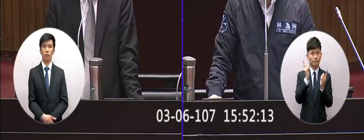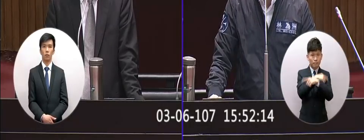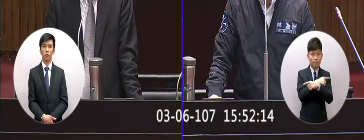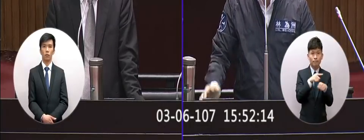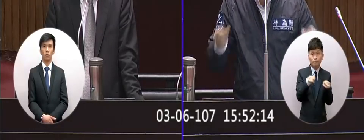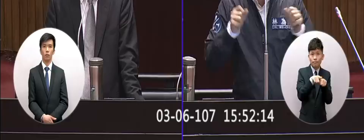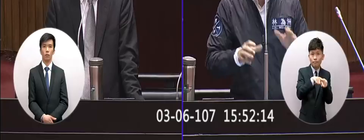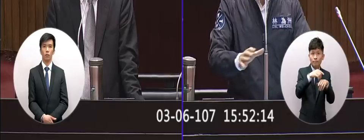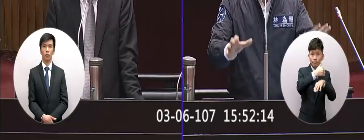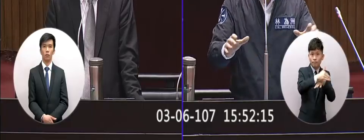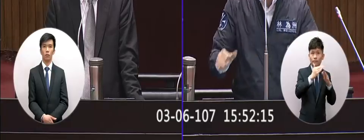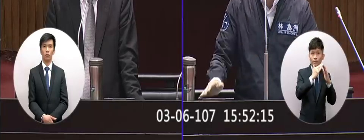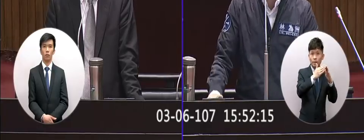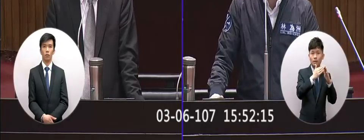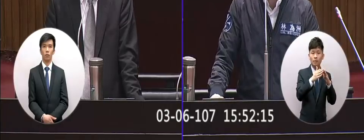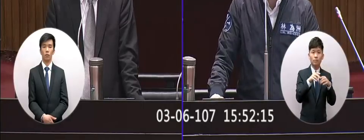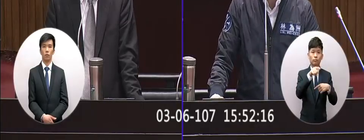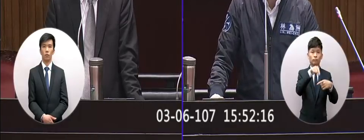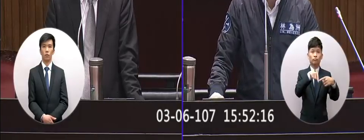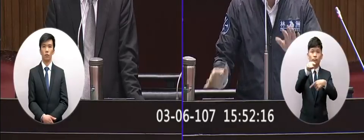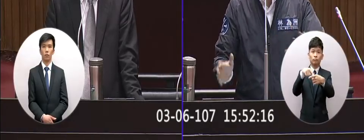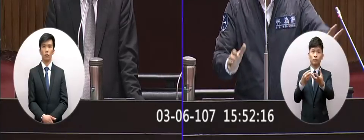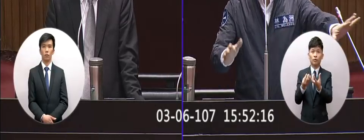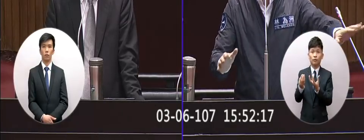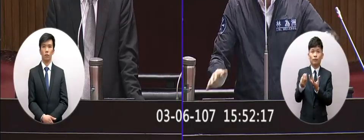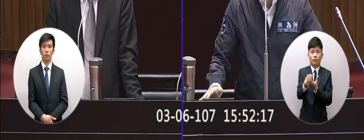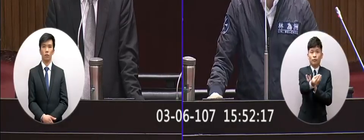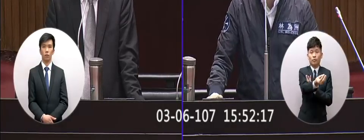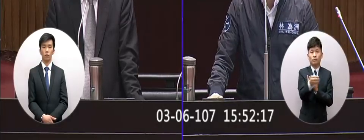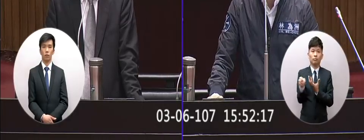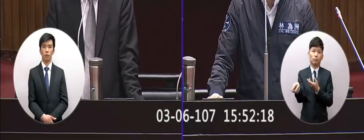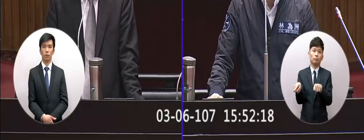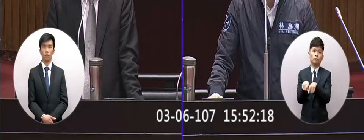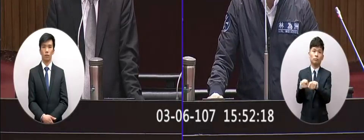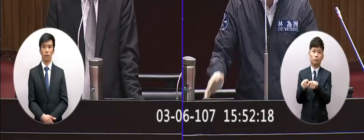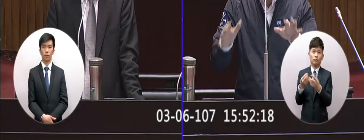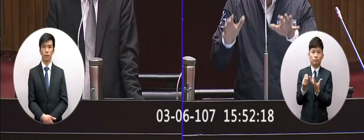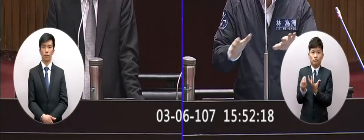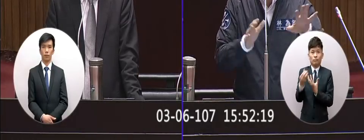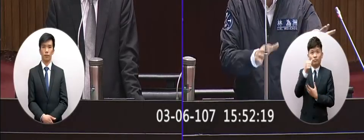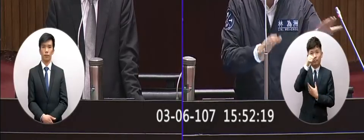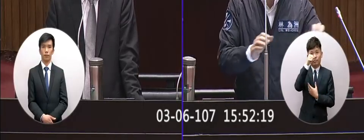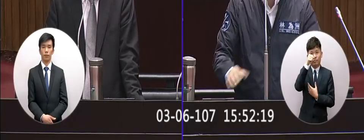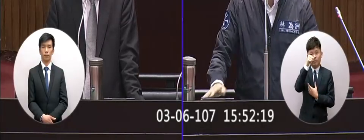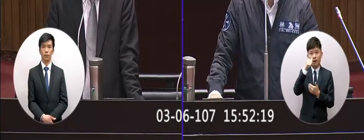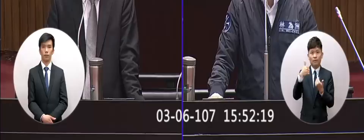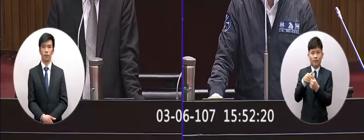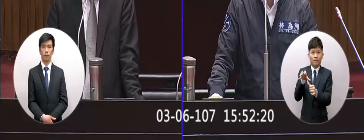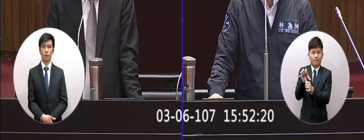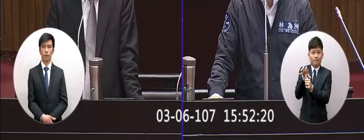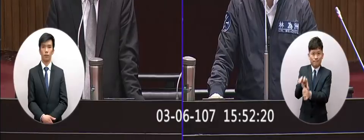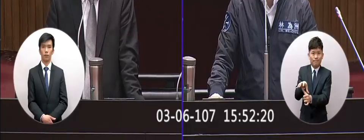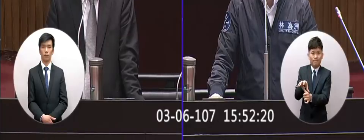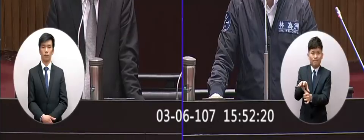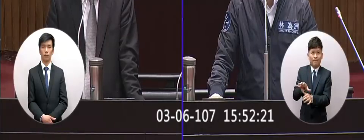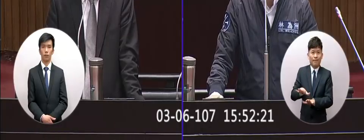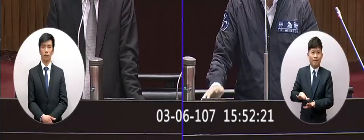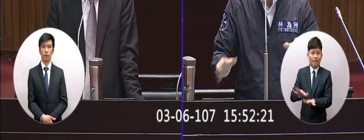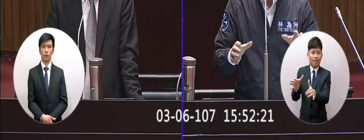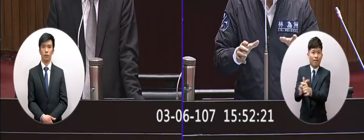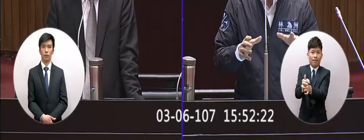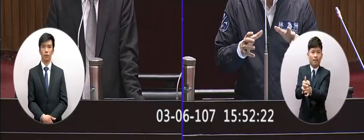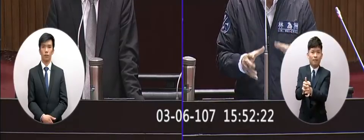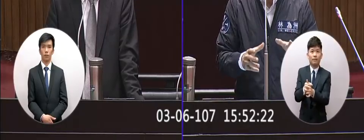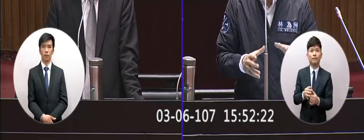市的统筹分配的方式，它就是一般县市，那反而会压抑它的成长。